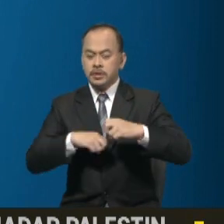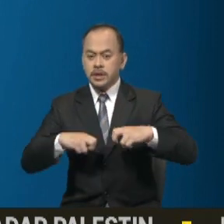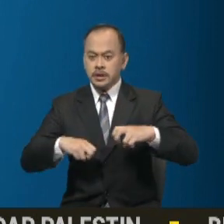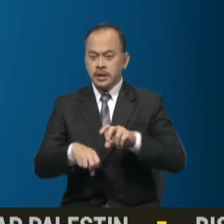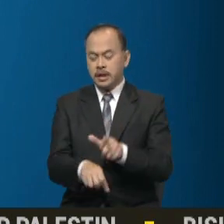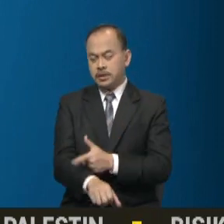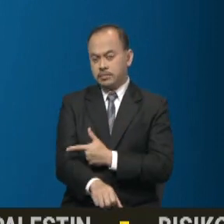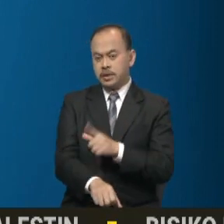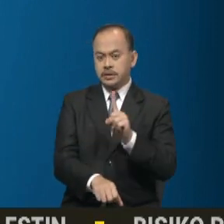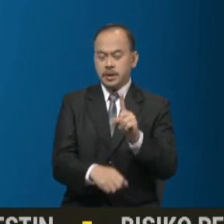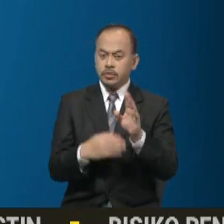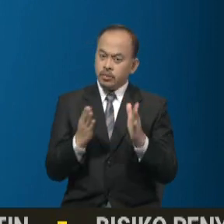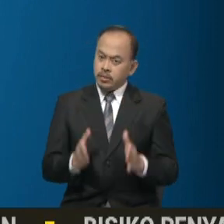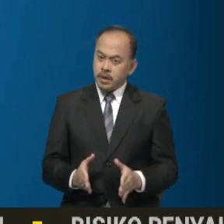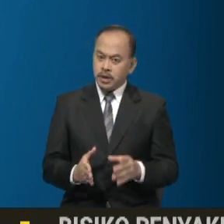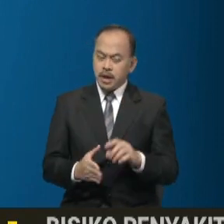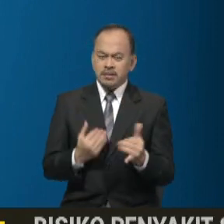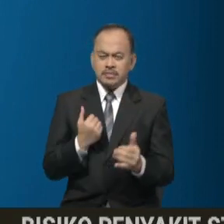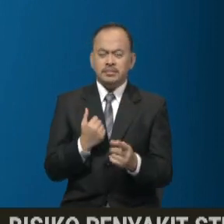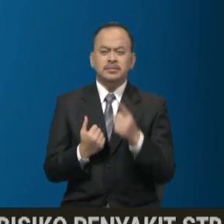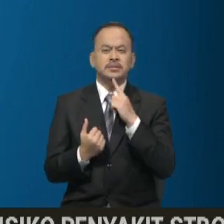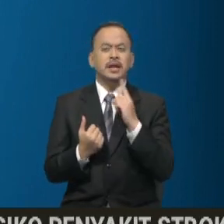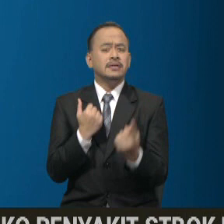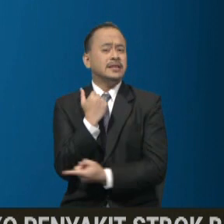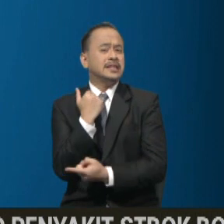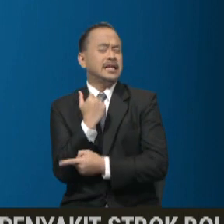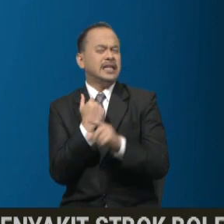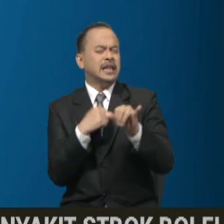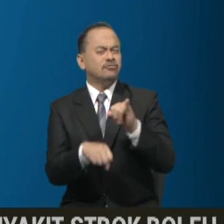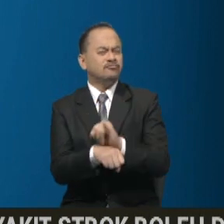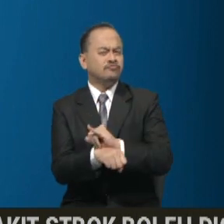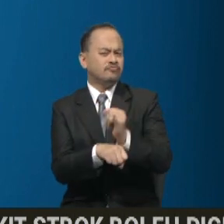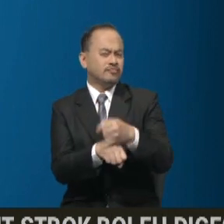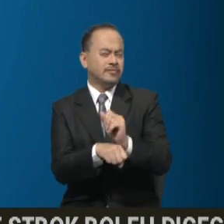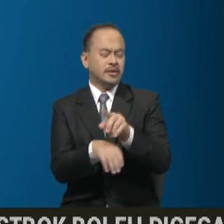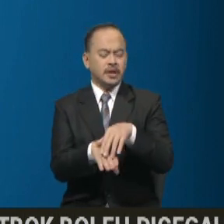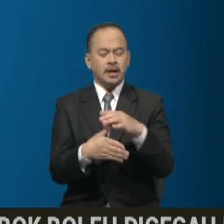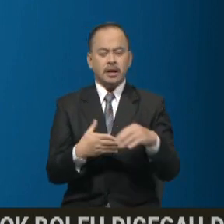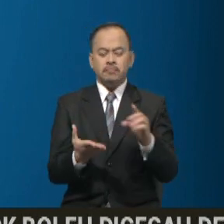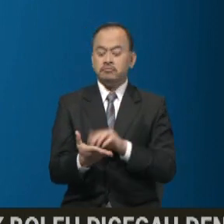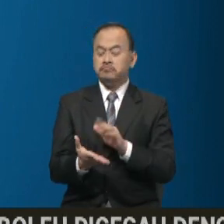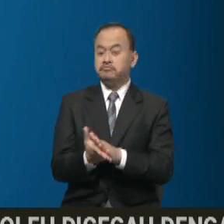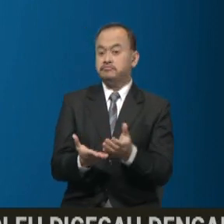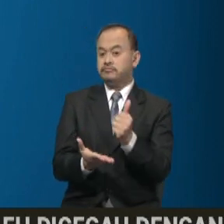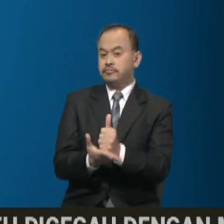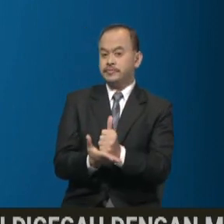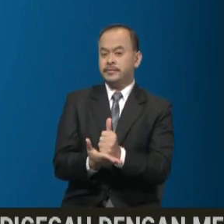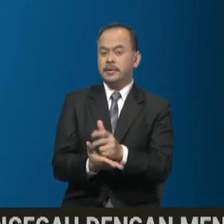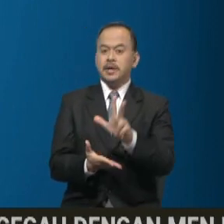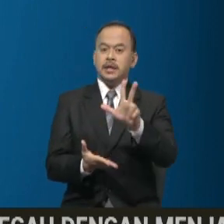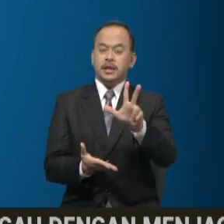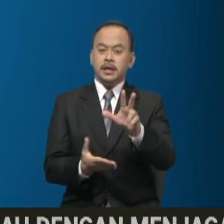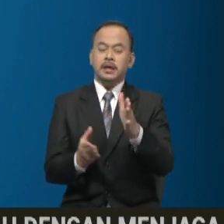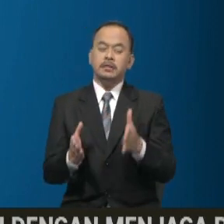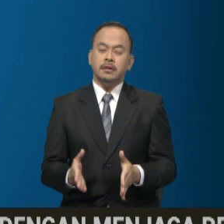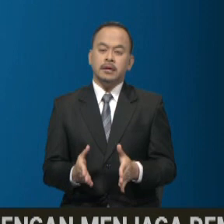lanjut. Seorang dipercayai melakukan kesalahan tidak mengikut jawatan yang tertera di dalam pasport. Jika 3 yang